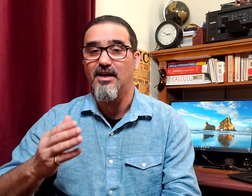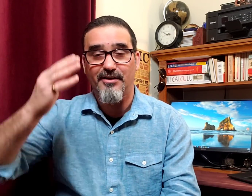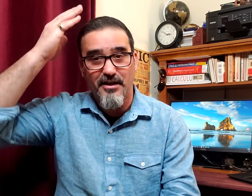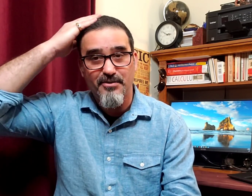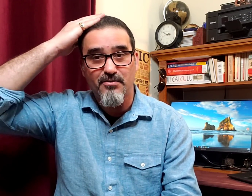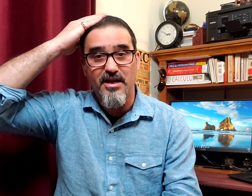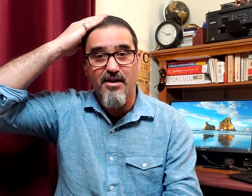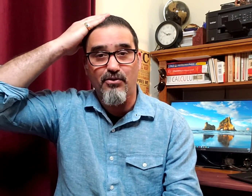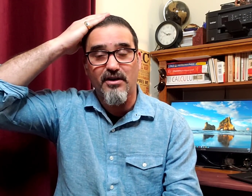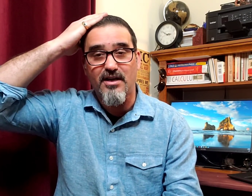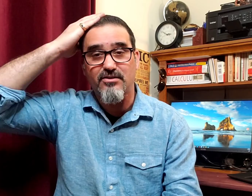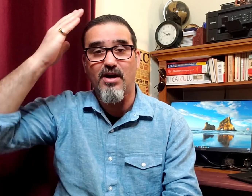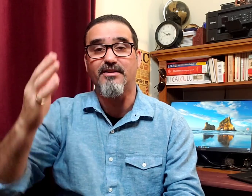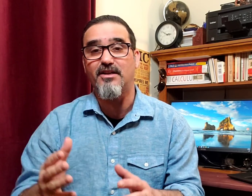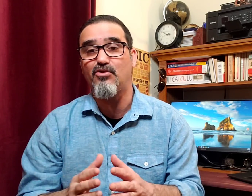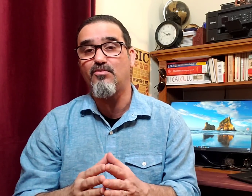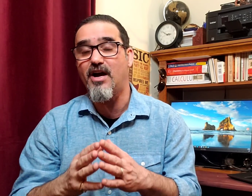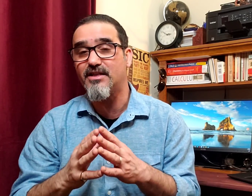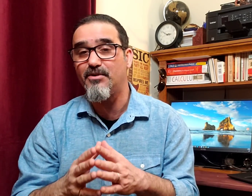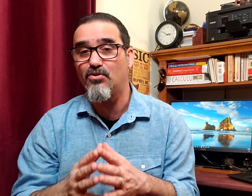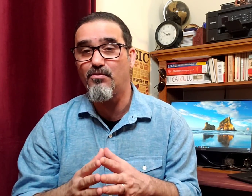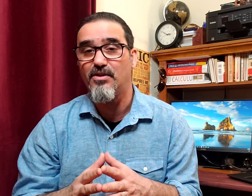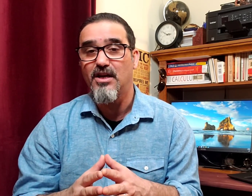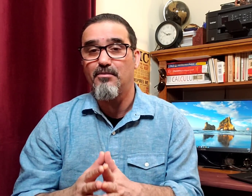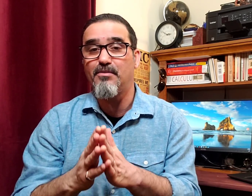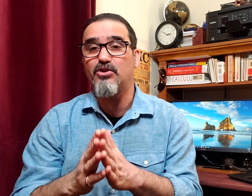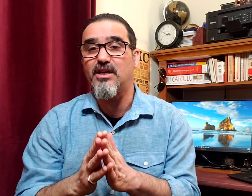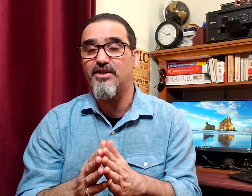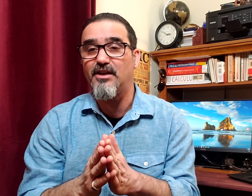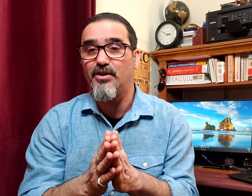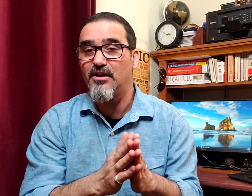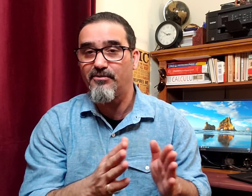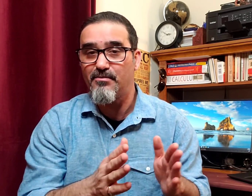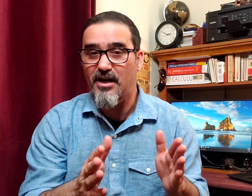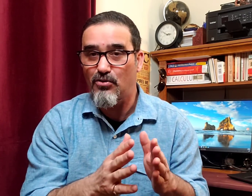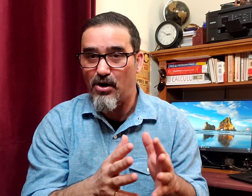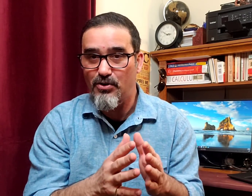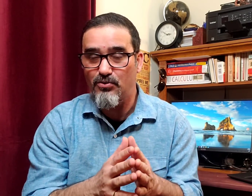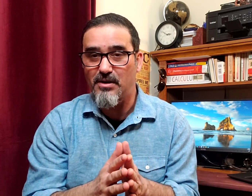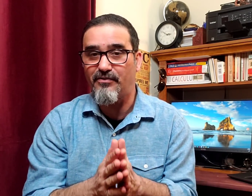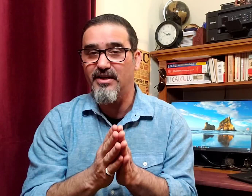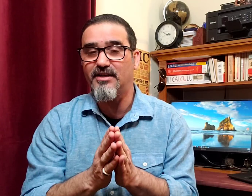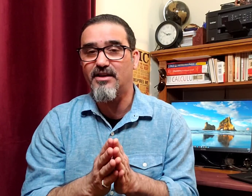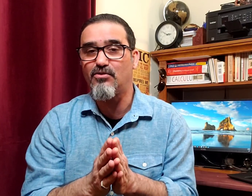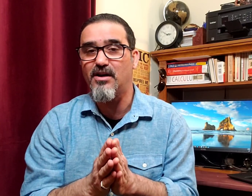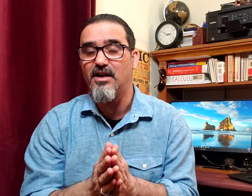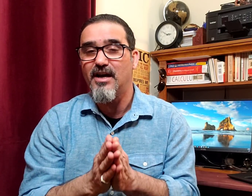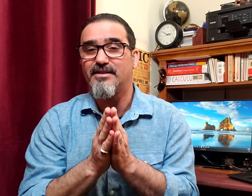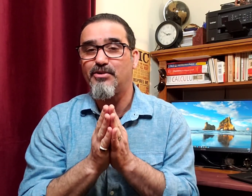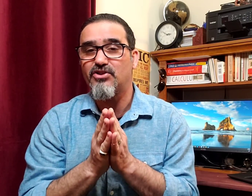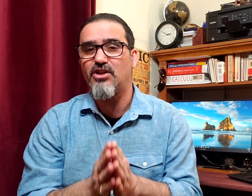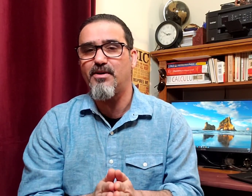والحقيقي، عندي انا بالنسبه ليا فوق الراس، واحترمهم واعتبرهم بمختلف تلوينهم فيما كانوا بغاو يكونوا دابا في اي اطار،